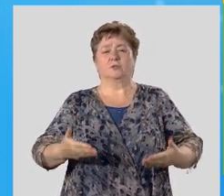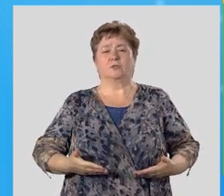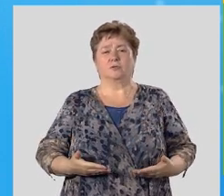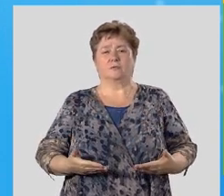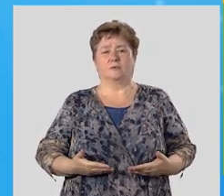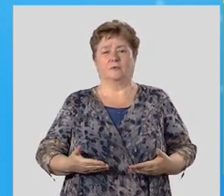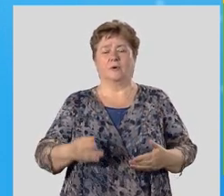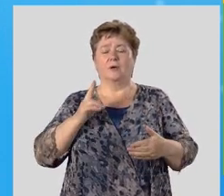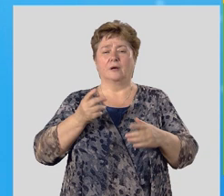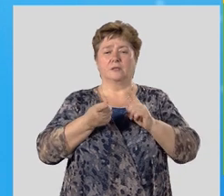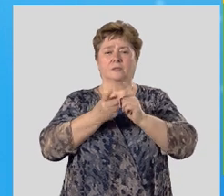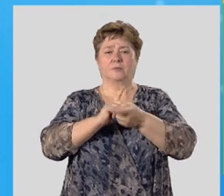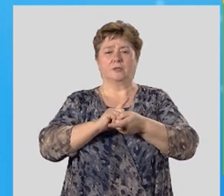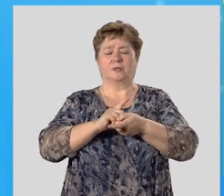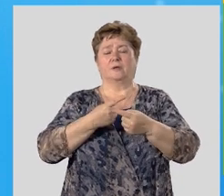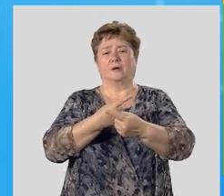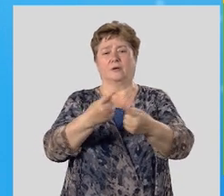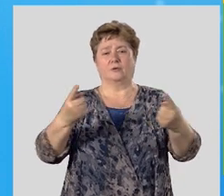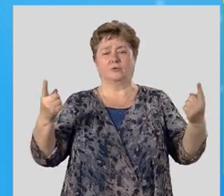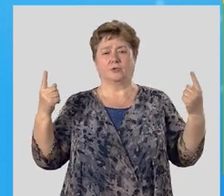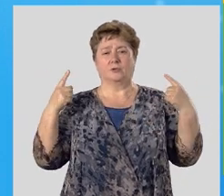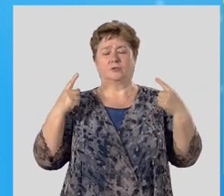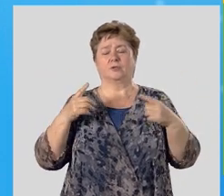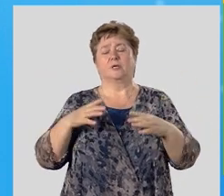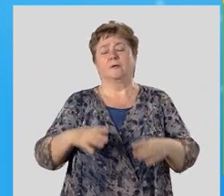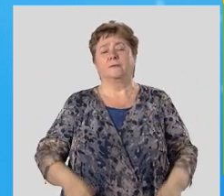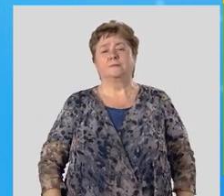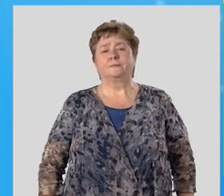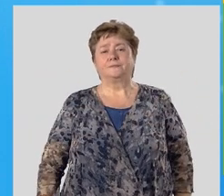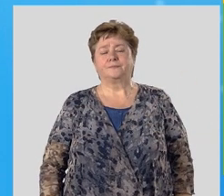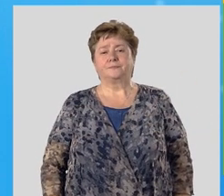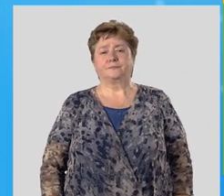живого к изменениям окружающей среды.